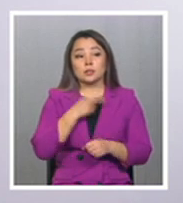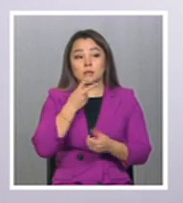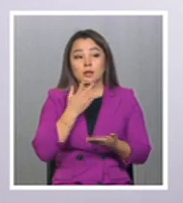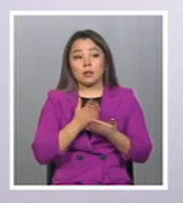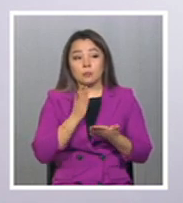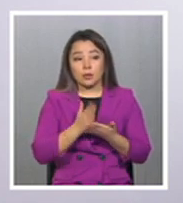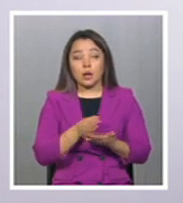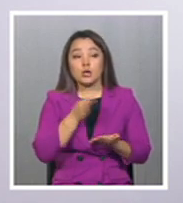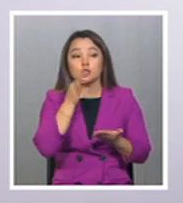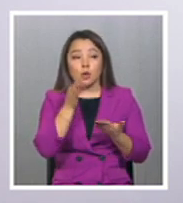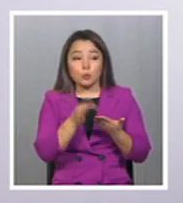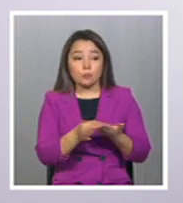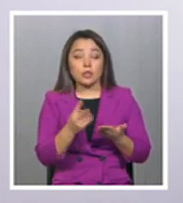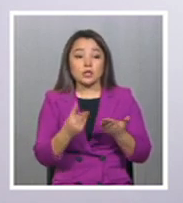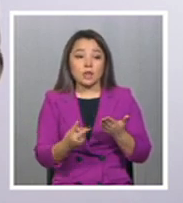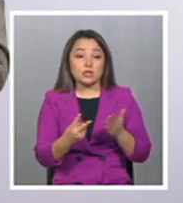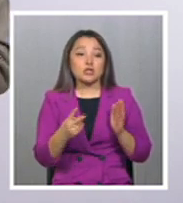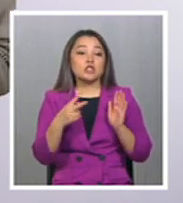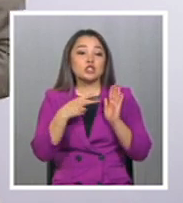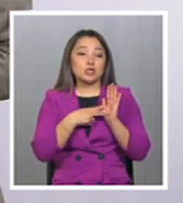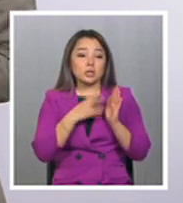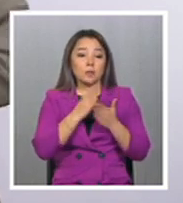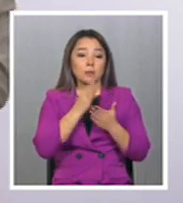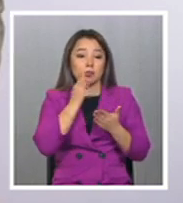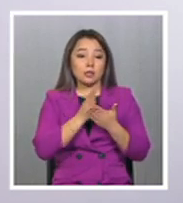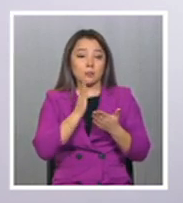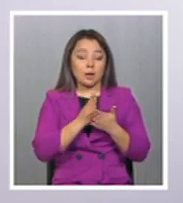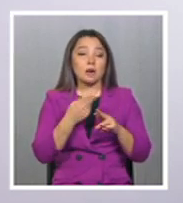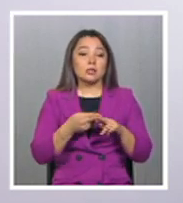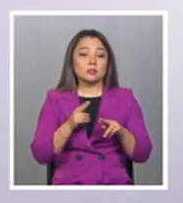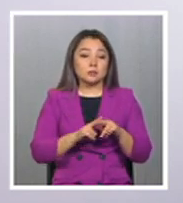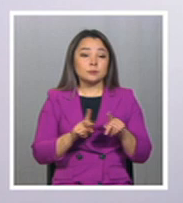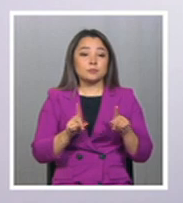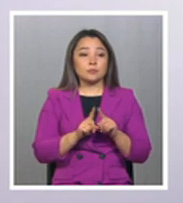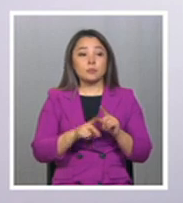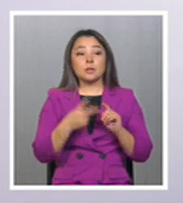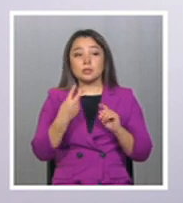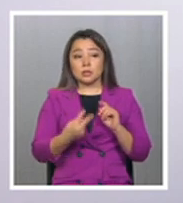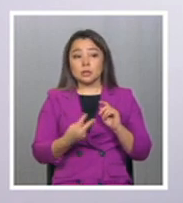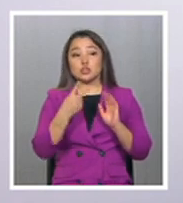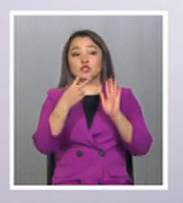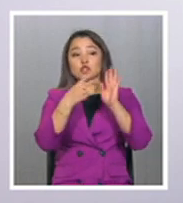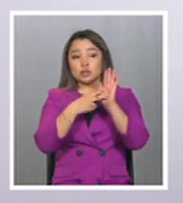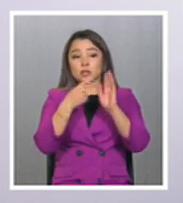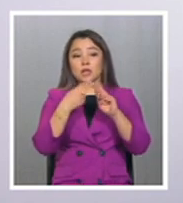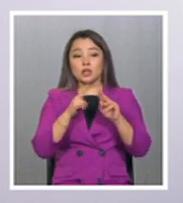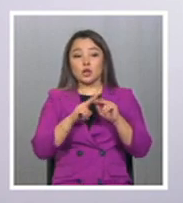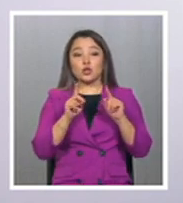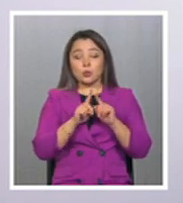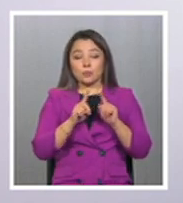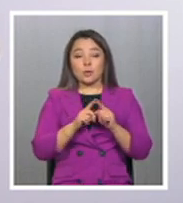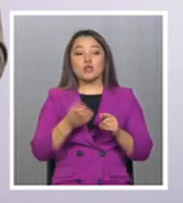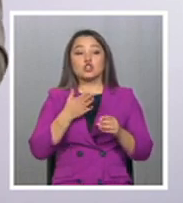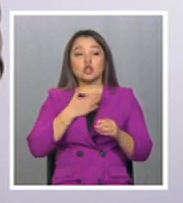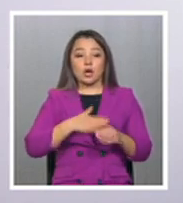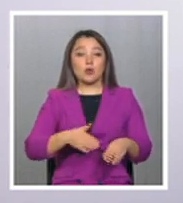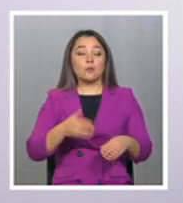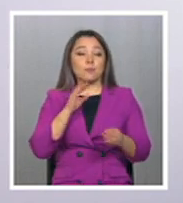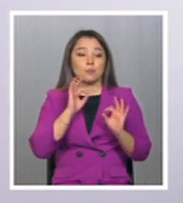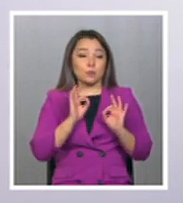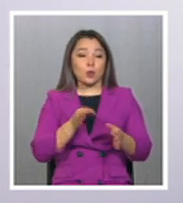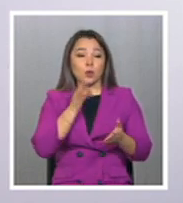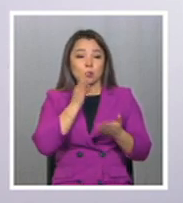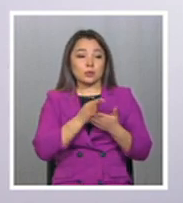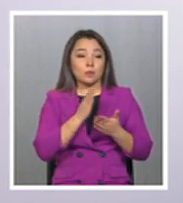Сонда жауабы 2-ден 7 болады. Жақсы балар, 2-ден 7 деп тұрғанымыз жай бұрыс бөлшек. Енді